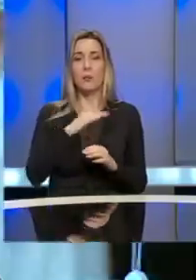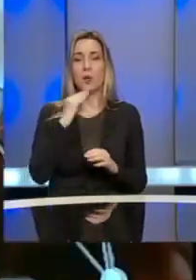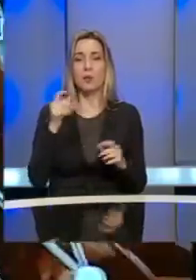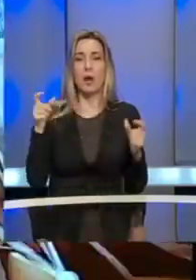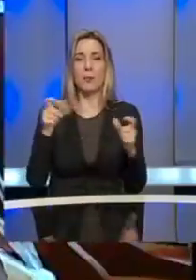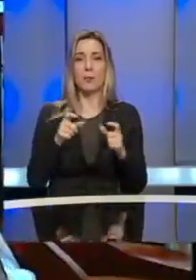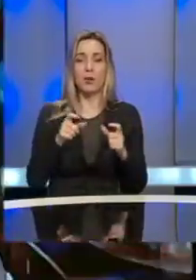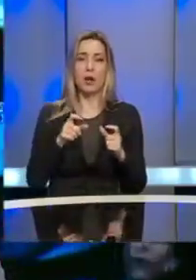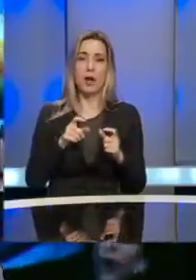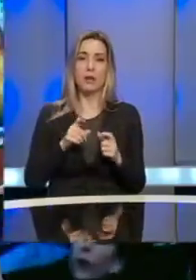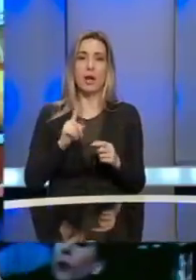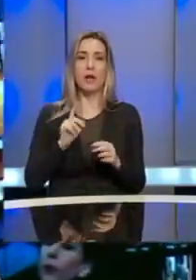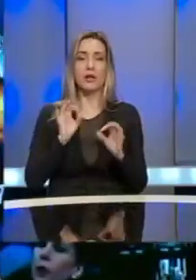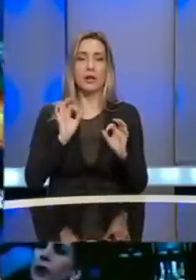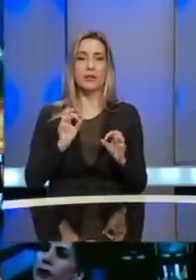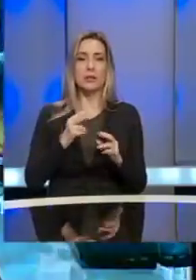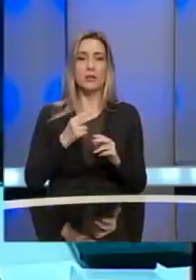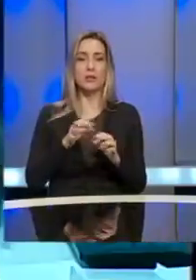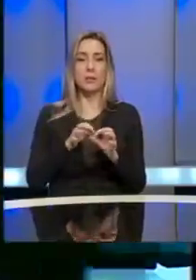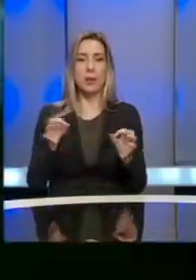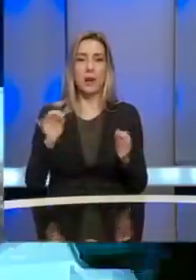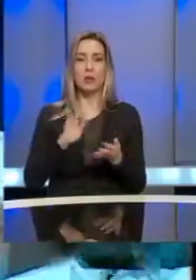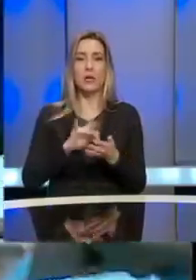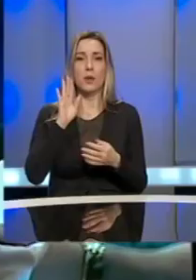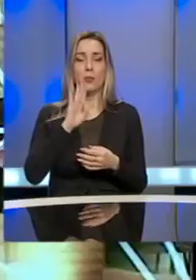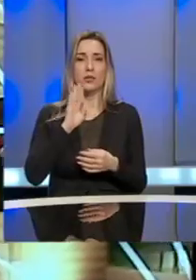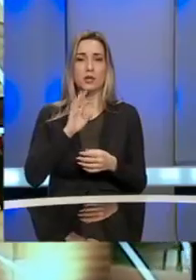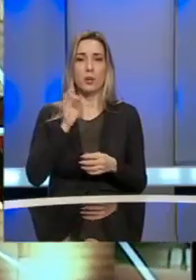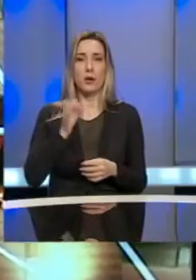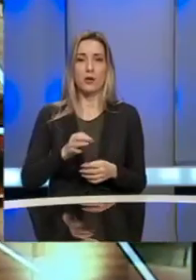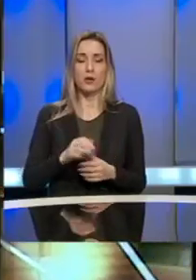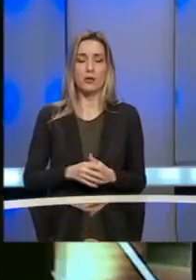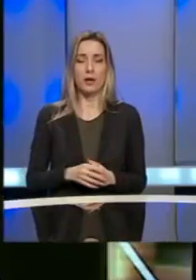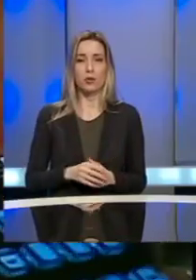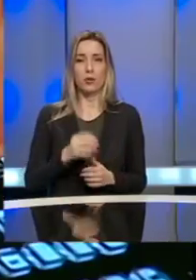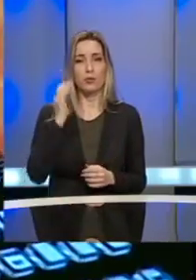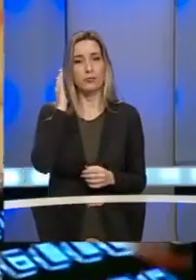cijelog solitera i restriktivnim mjerama u Srednjobosanskom kantonu javila se Aldijana Dizdar.